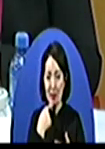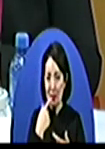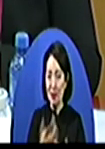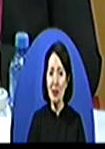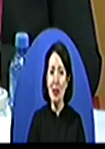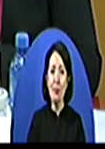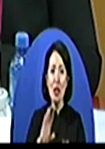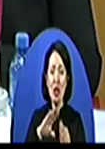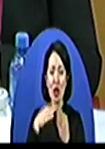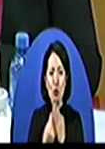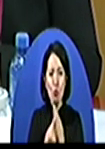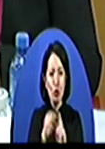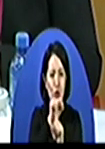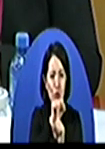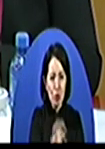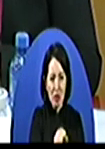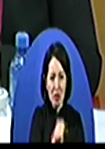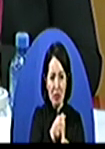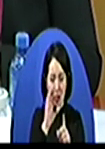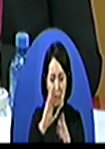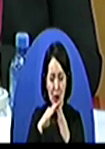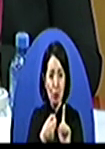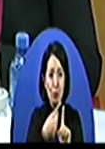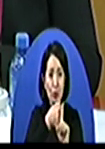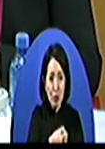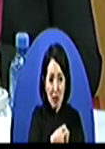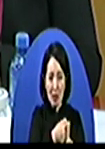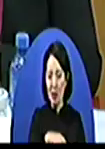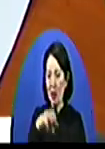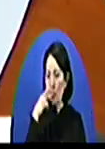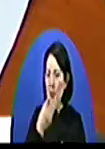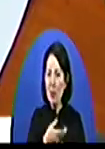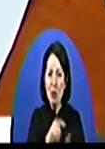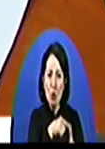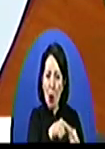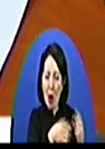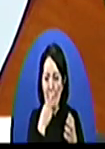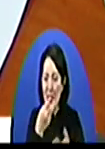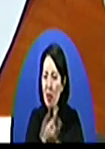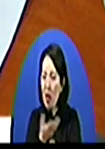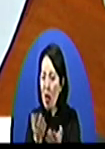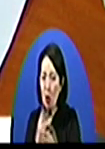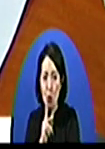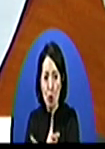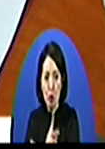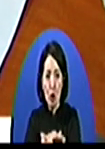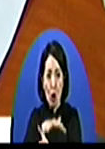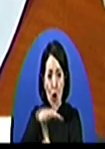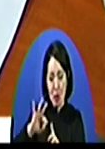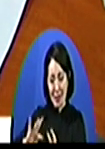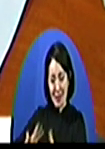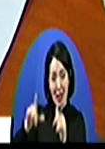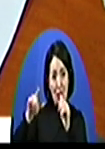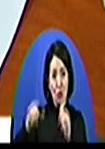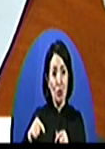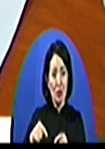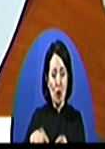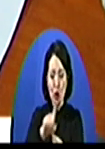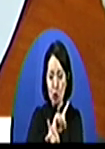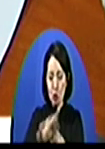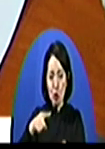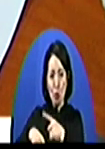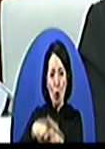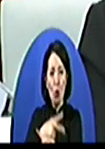бүлийн хүчирхийллийг мэдээлж урьдчилан сэргийлэхэд чиглэсэн хууль иргэцэн орчныг сайжруулах саналыг тэд гаргаж байна. Үүнд зөрчлийн хуулийн асуудлыг хөндсөн